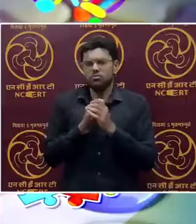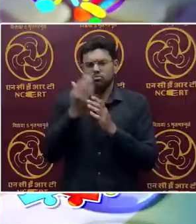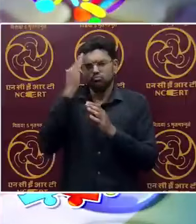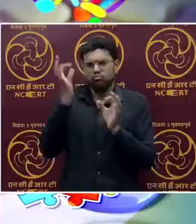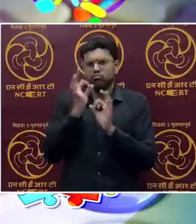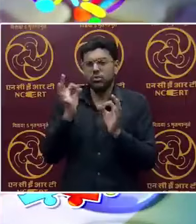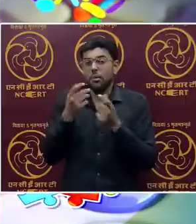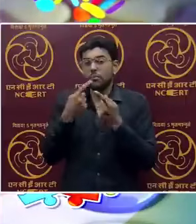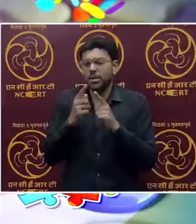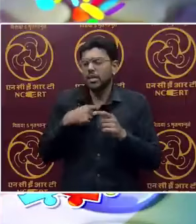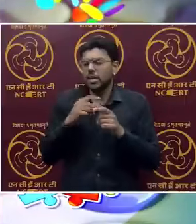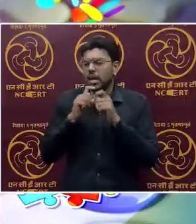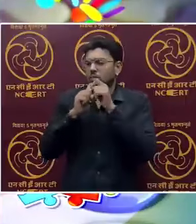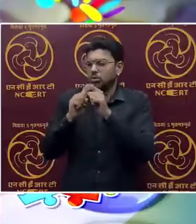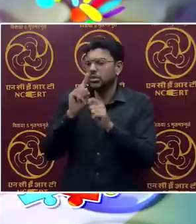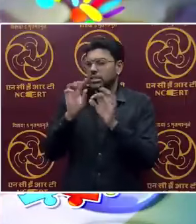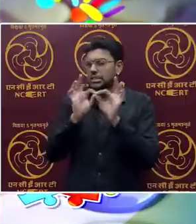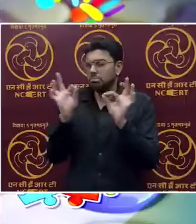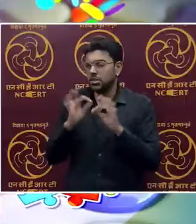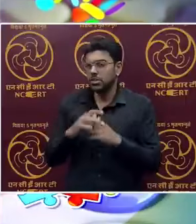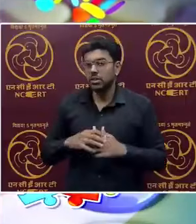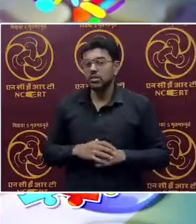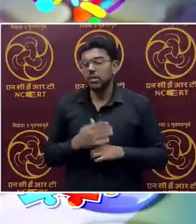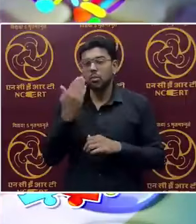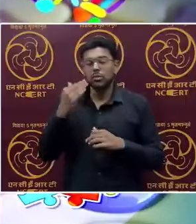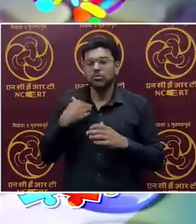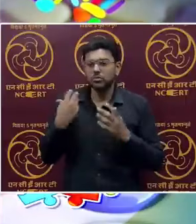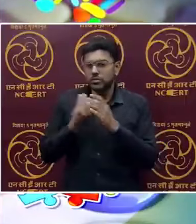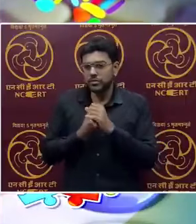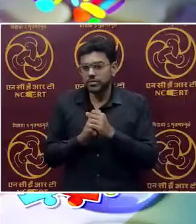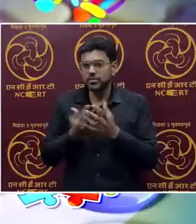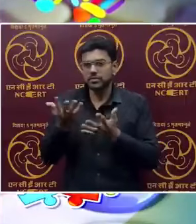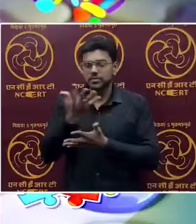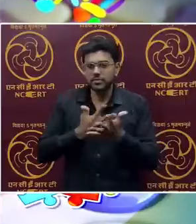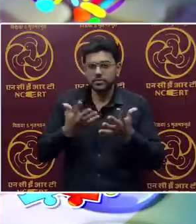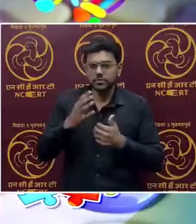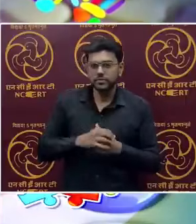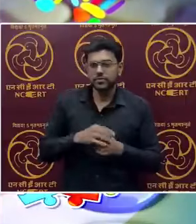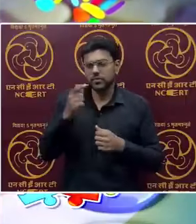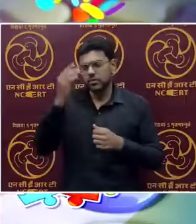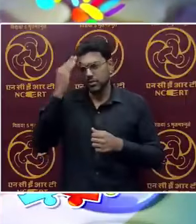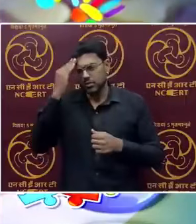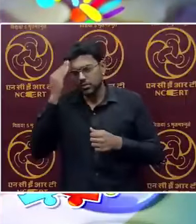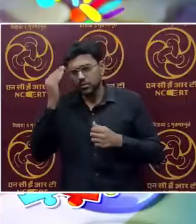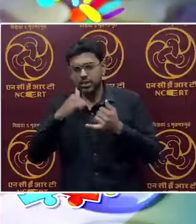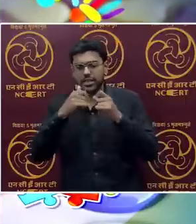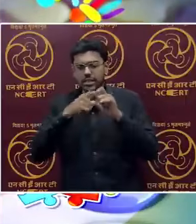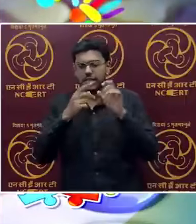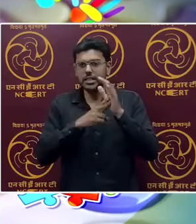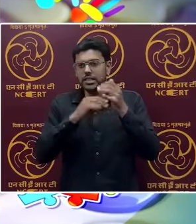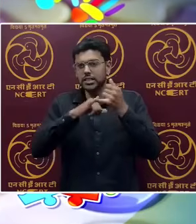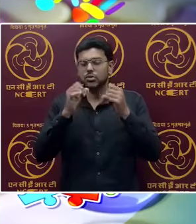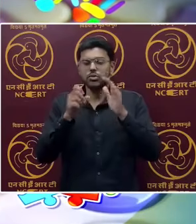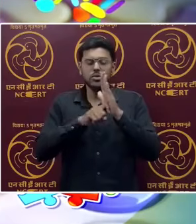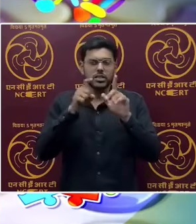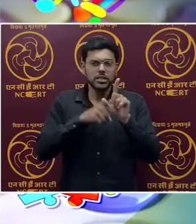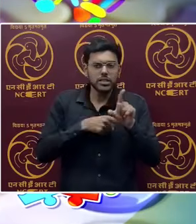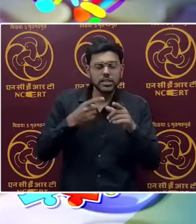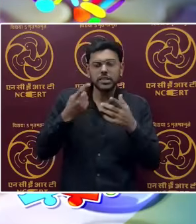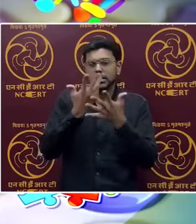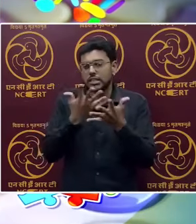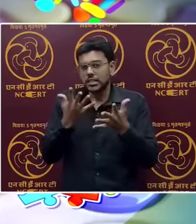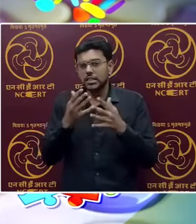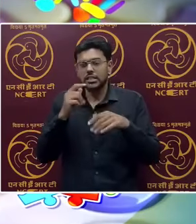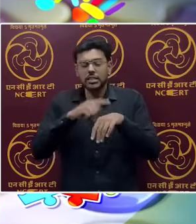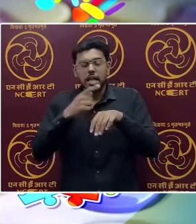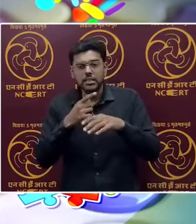about. So I just want to ask you one simple question कि जब हम बात करते हैं अपने sensory stuff की, organs की या senses की,